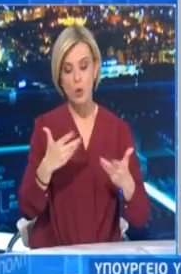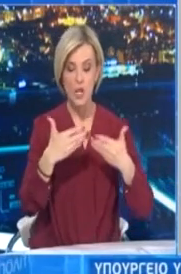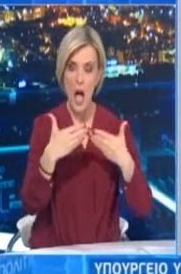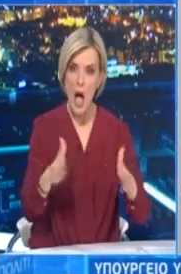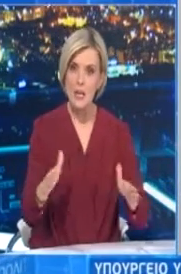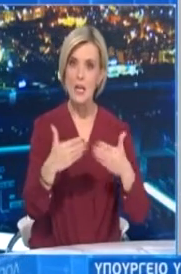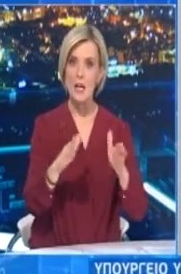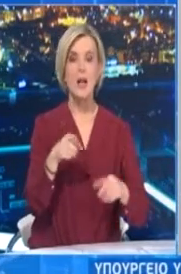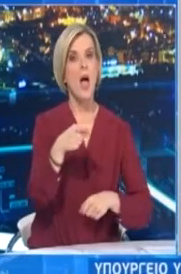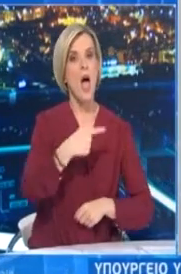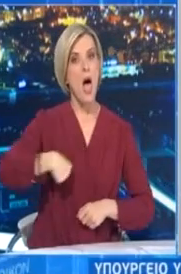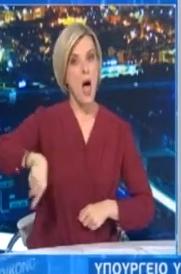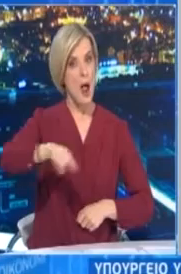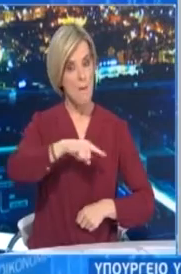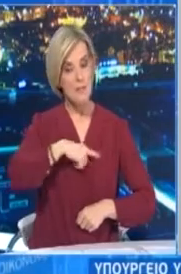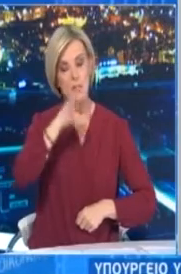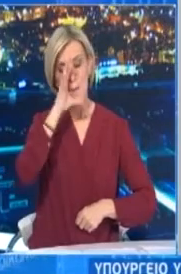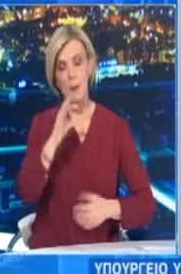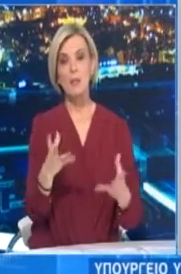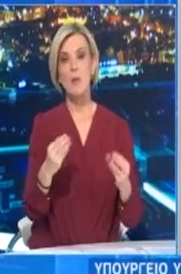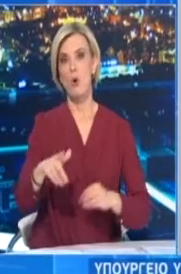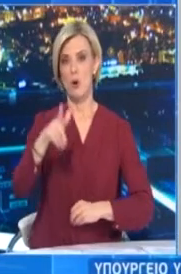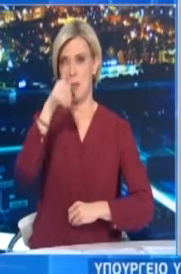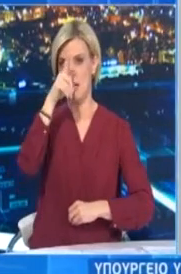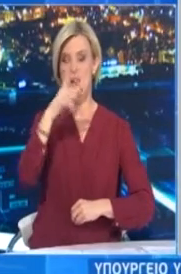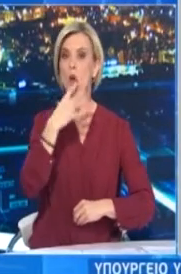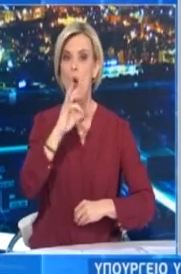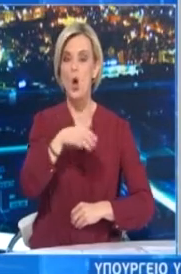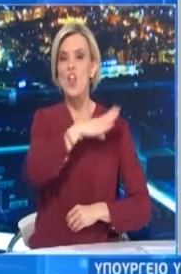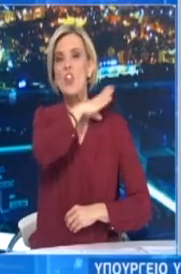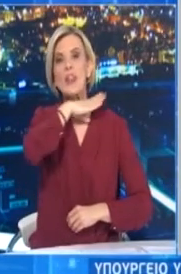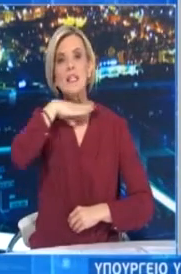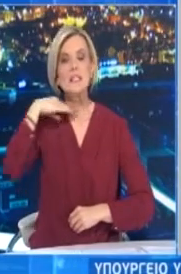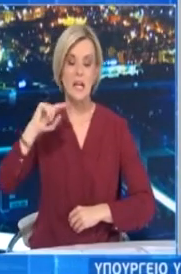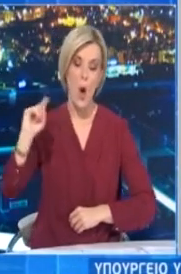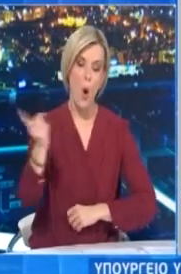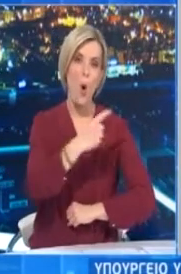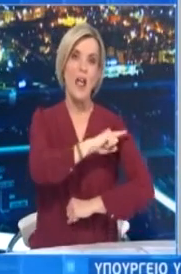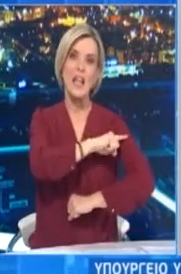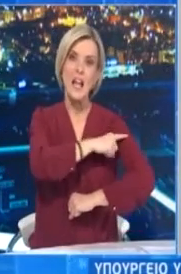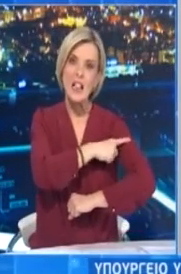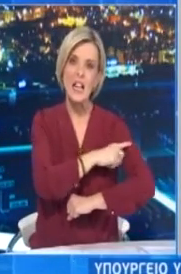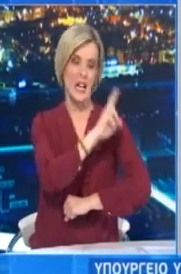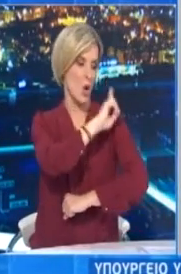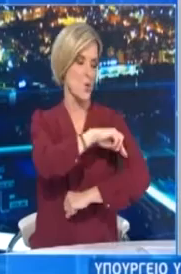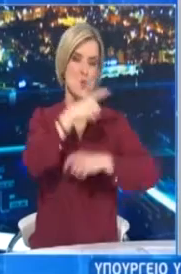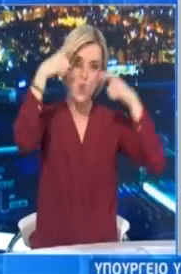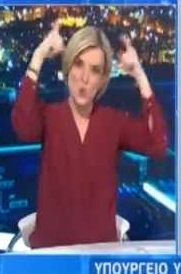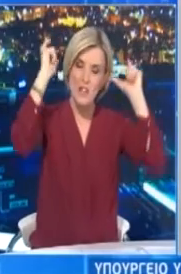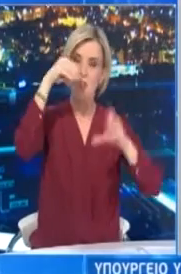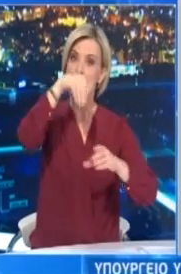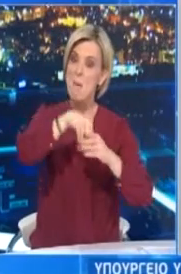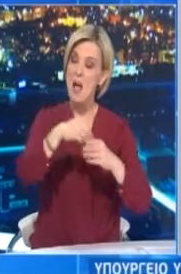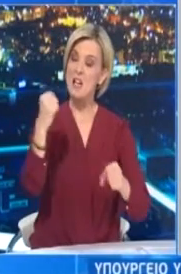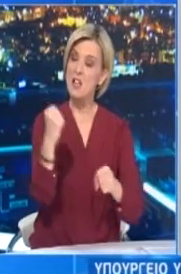πολύ περήφανοι για τους υγειονομικούς του ΕΣΥ που κράτησαν τη χώρα όρθια, αλλά και για τη συντηρητική πλειοψηφία των συμπολιτών μας, όλου του κόσμου, που